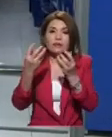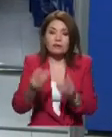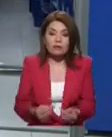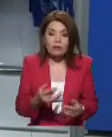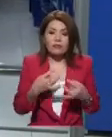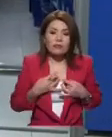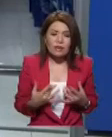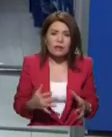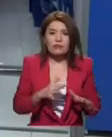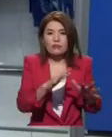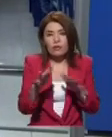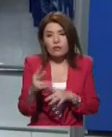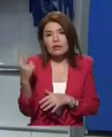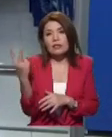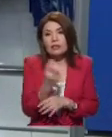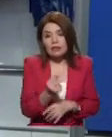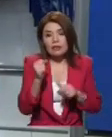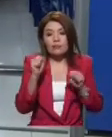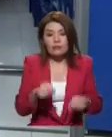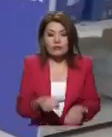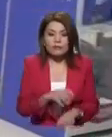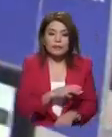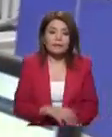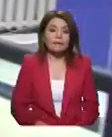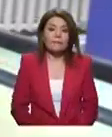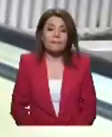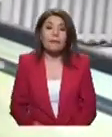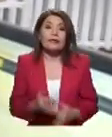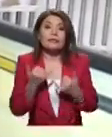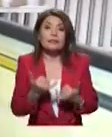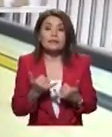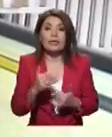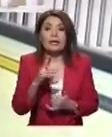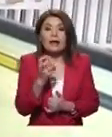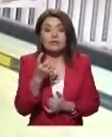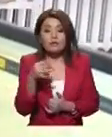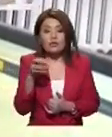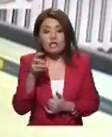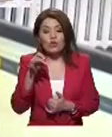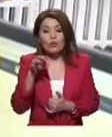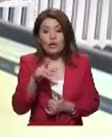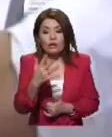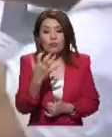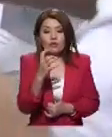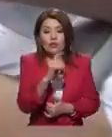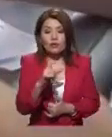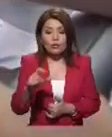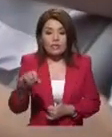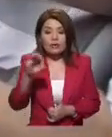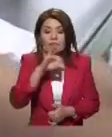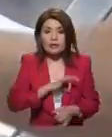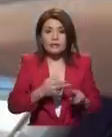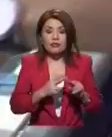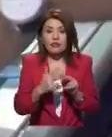мерекелік қарбалас кезінде 2 аптаға созылатынын ескерген жөн. Қазіргі таңда Қазпост керуен қызметіне 500-ден астам тұтынушы тіркеліп, 300